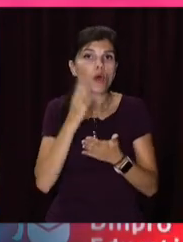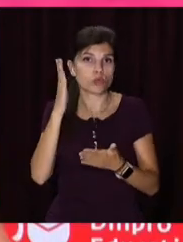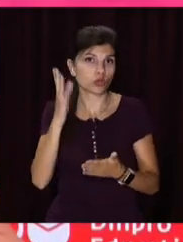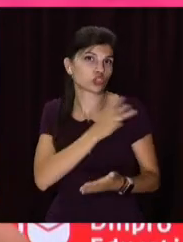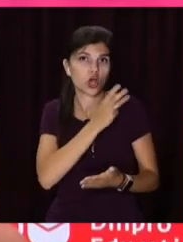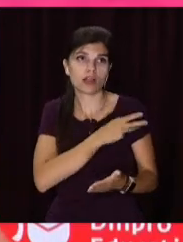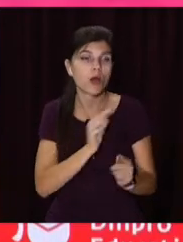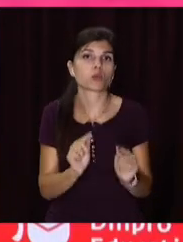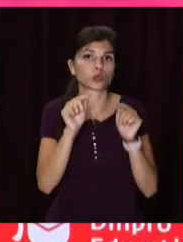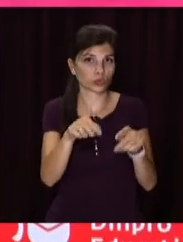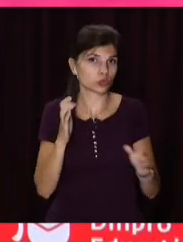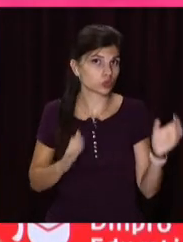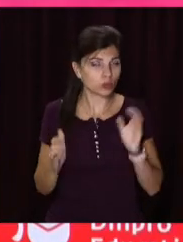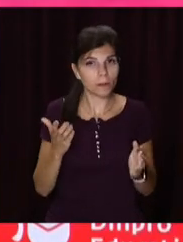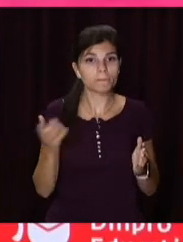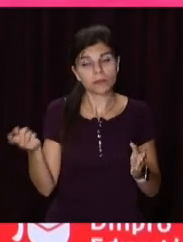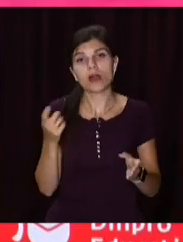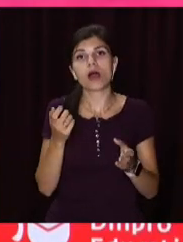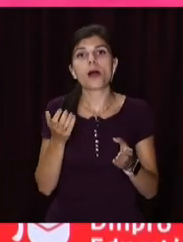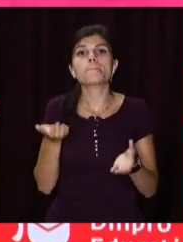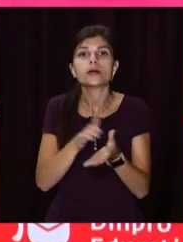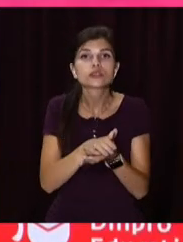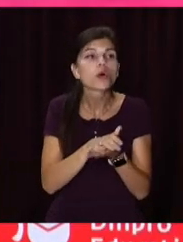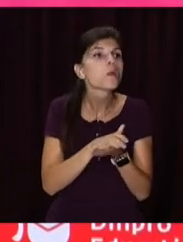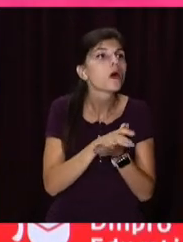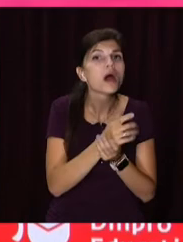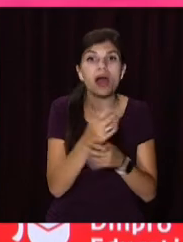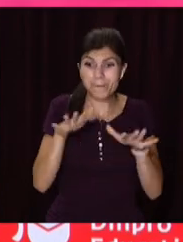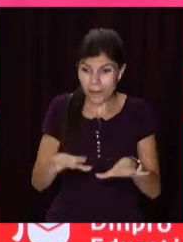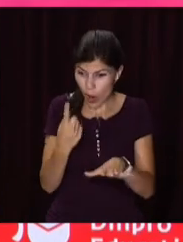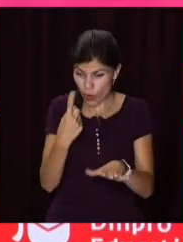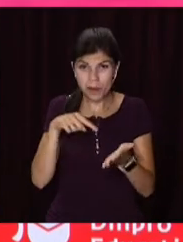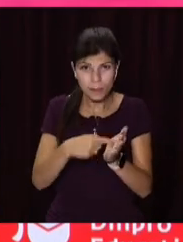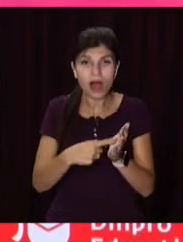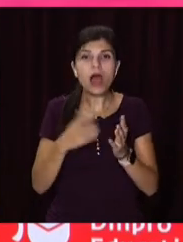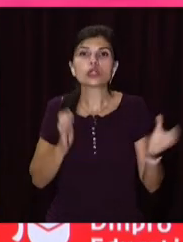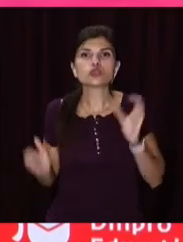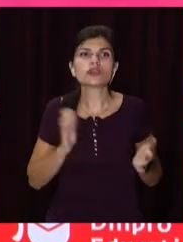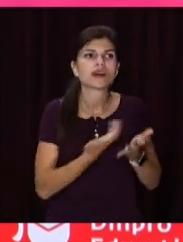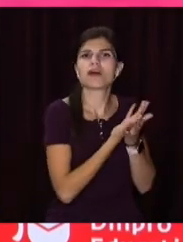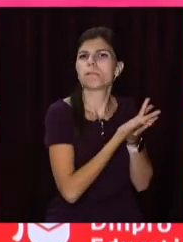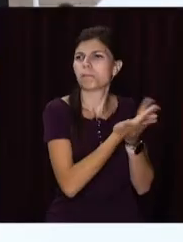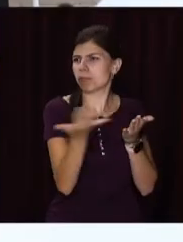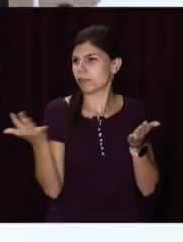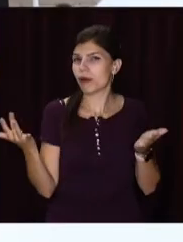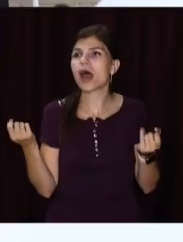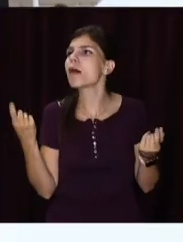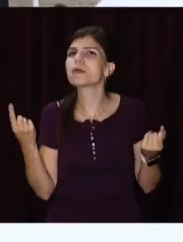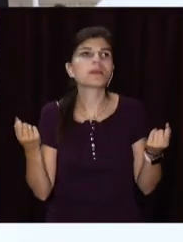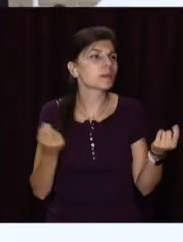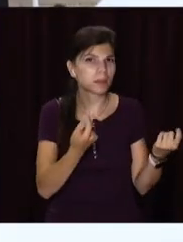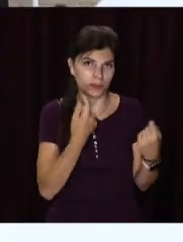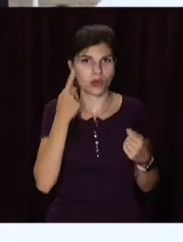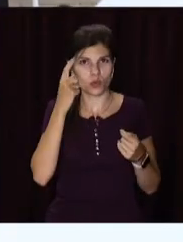майбутнє, а ознайомитись в одному місті з усіма пропозиціями від закладів вищої освіти Дніпра. На фестивалі